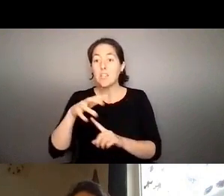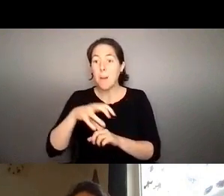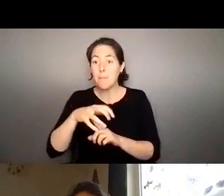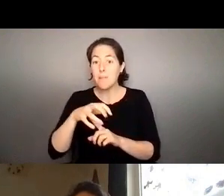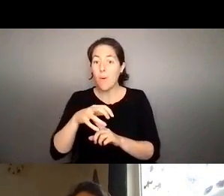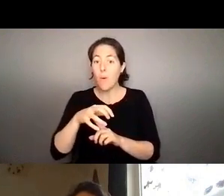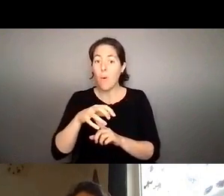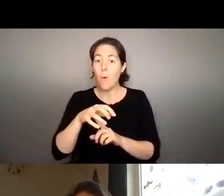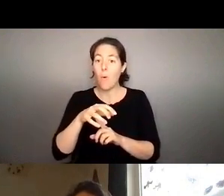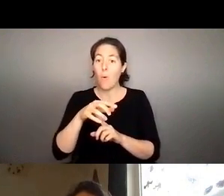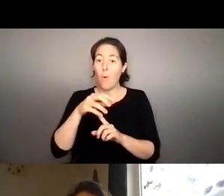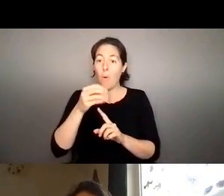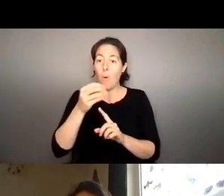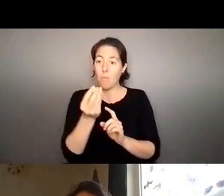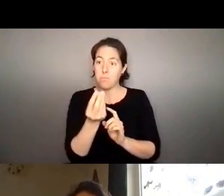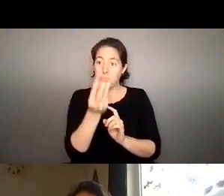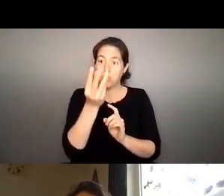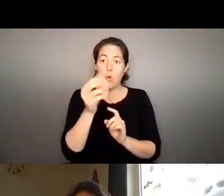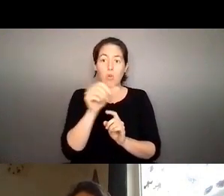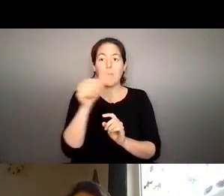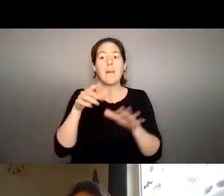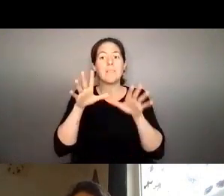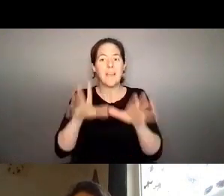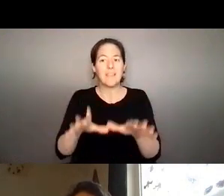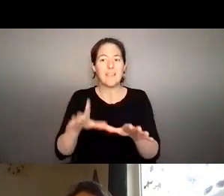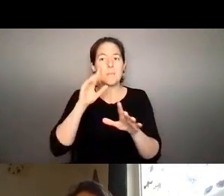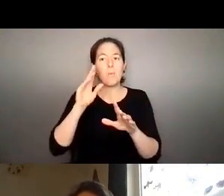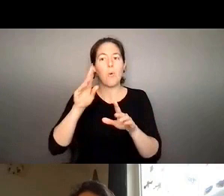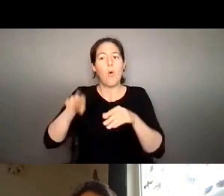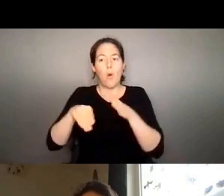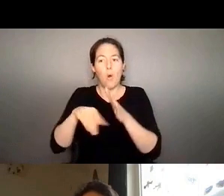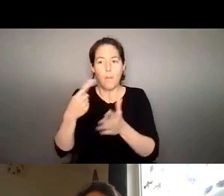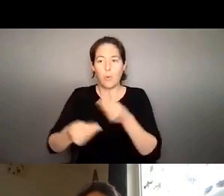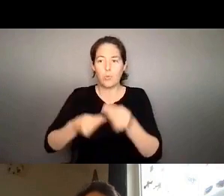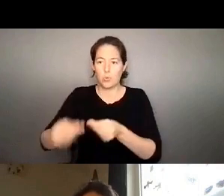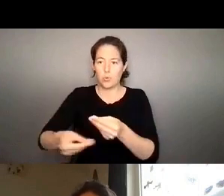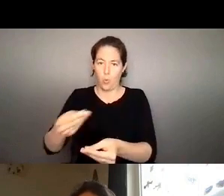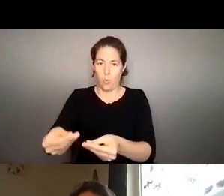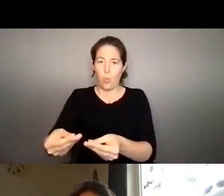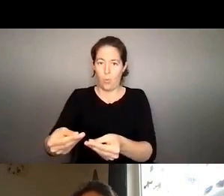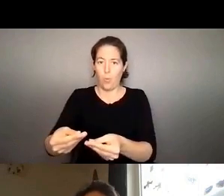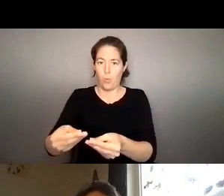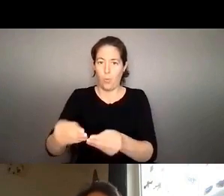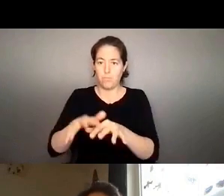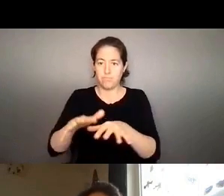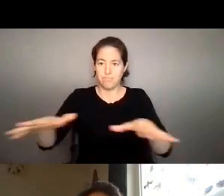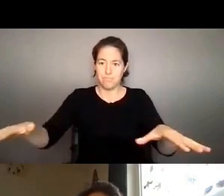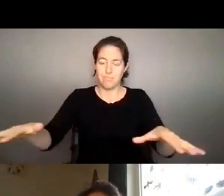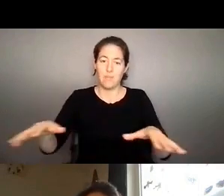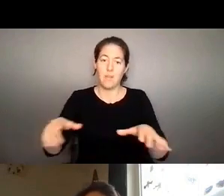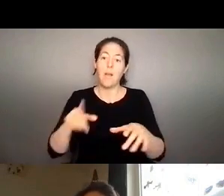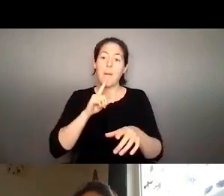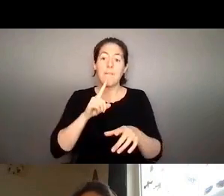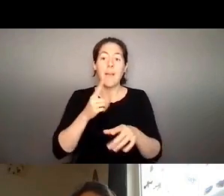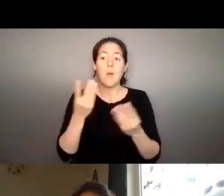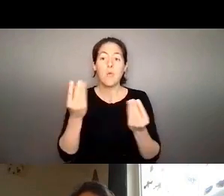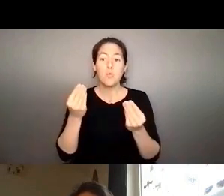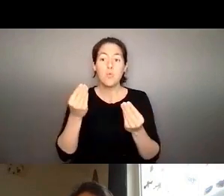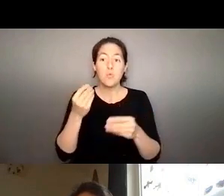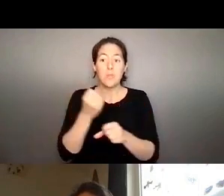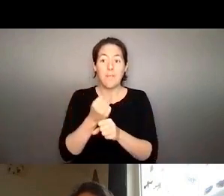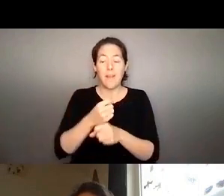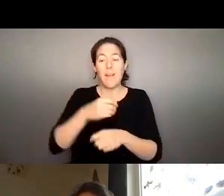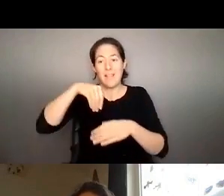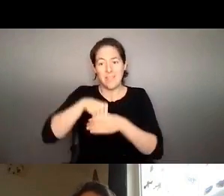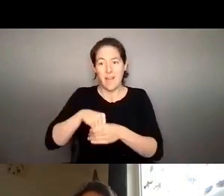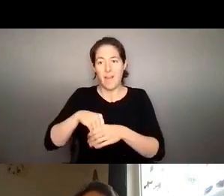seulement une stratégie de reproduction d'un organisme fongique qui travaille, comme je vous dis, soit dans le sol ou à l'intérieur